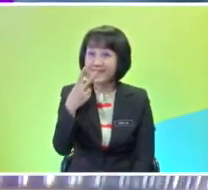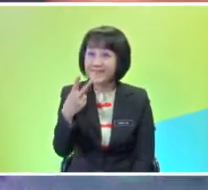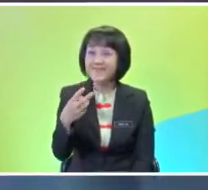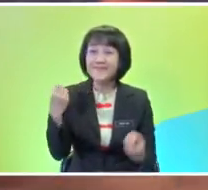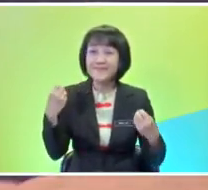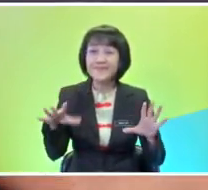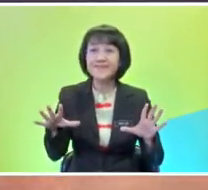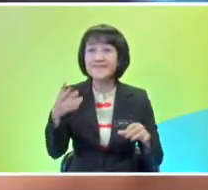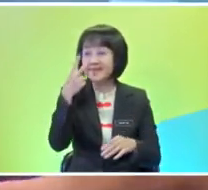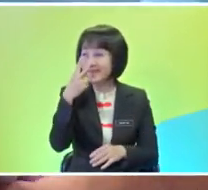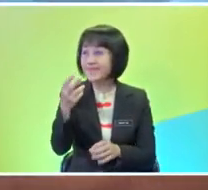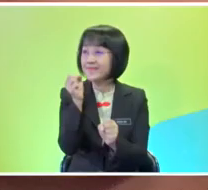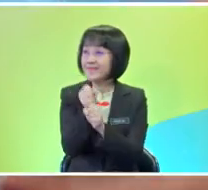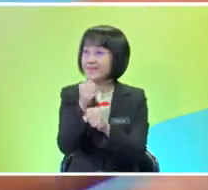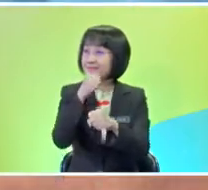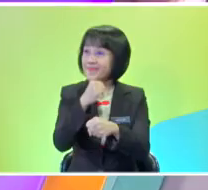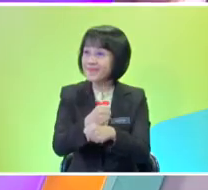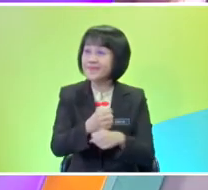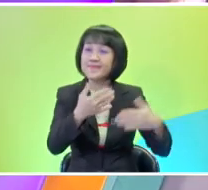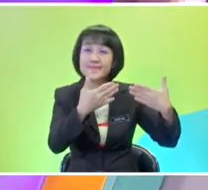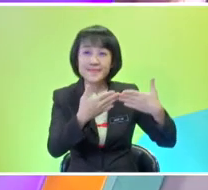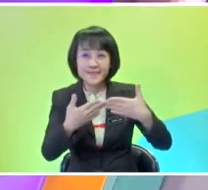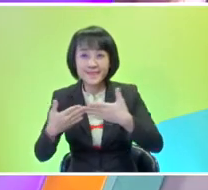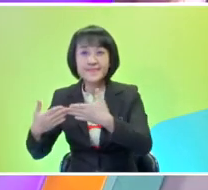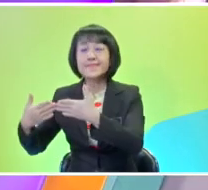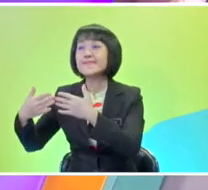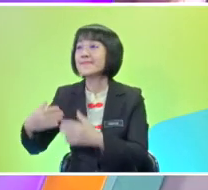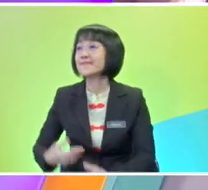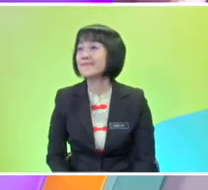tuh nya di depan Oke kita teruskan lagi menggunakan